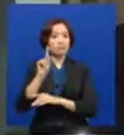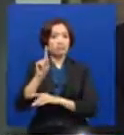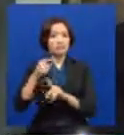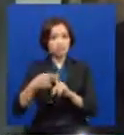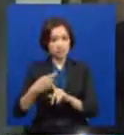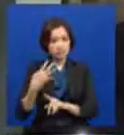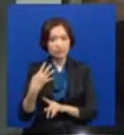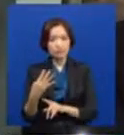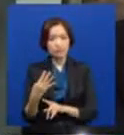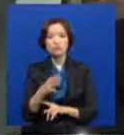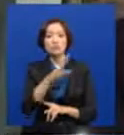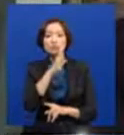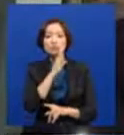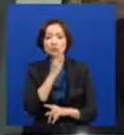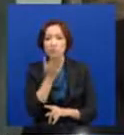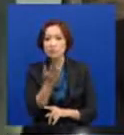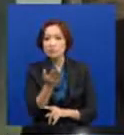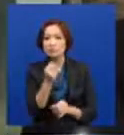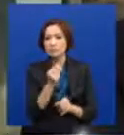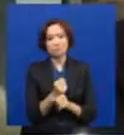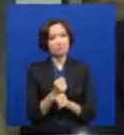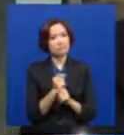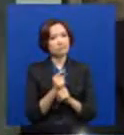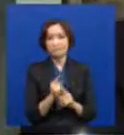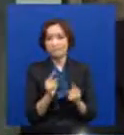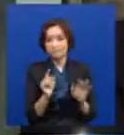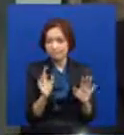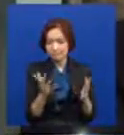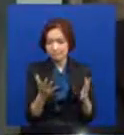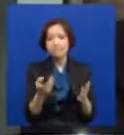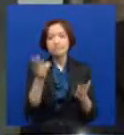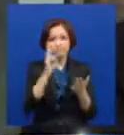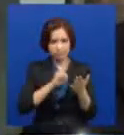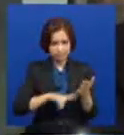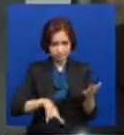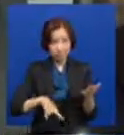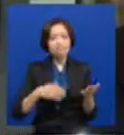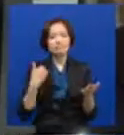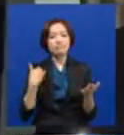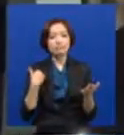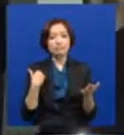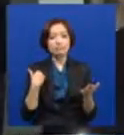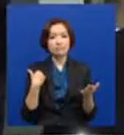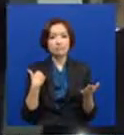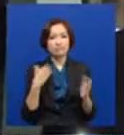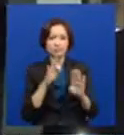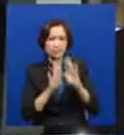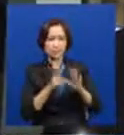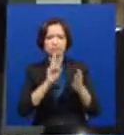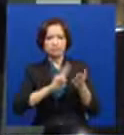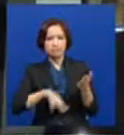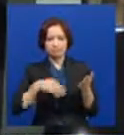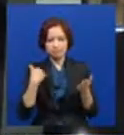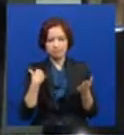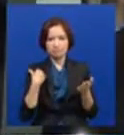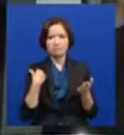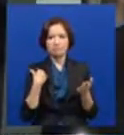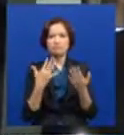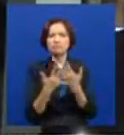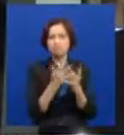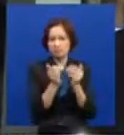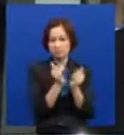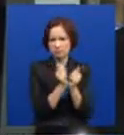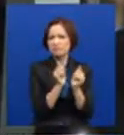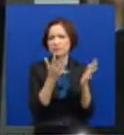นะครับถ้าหากท่านไม่มาแจ้งครอบครองเนี่ยก็จะมีโทษปรับนะก็จะมีคณะกรรมการเปรียบเทียบปรับนะก็ไม่โทษจำคุกอะ